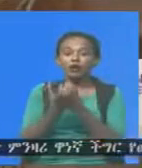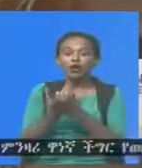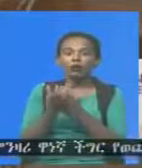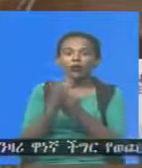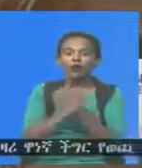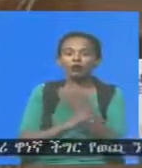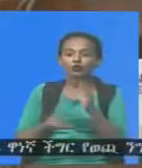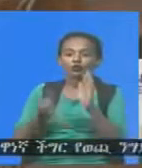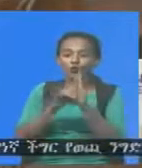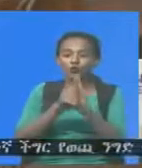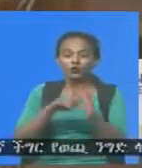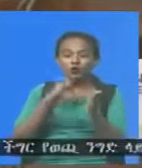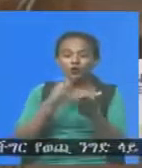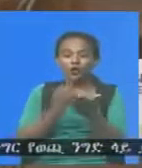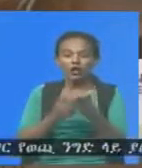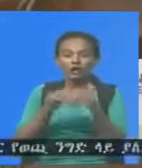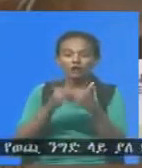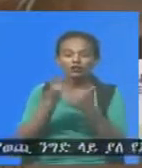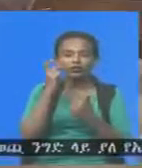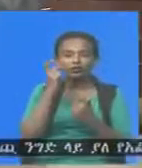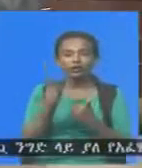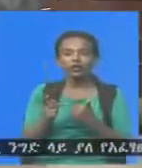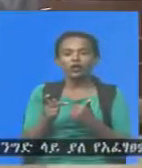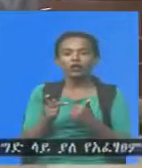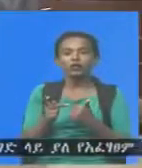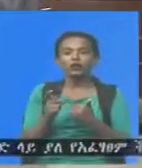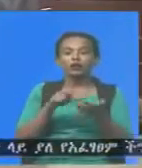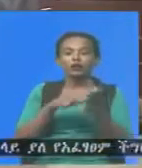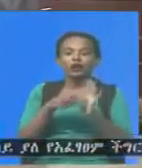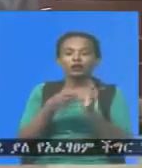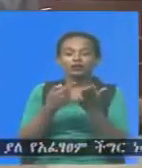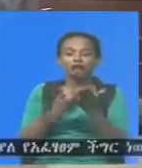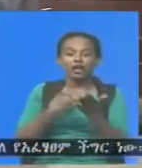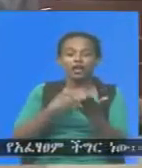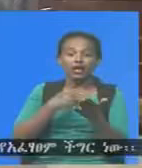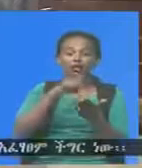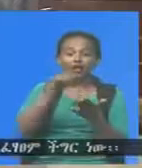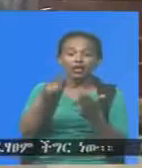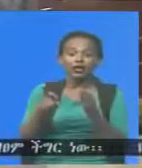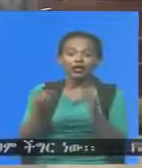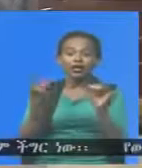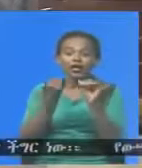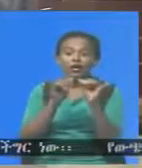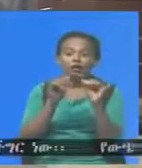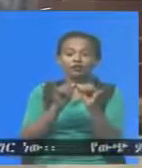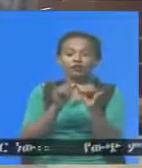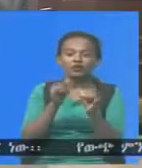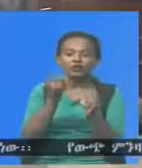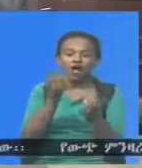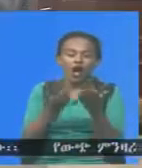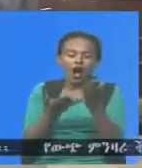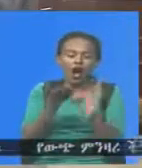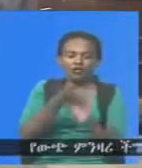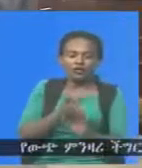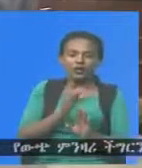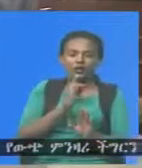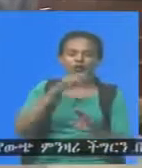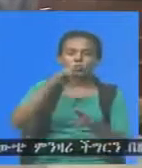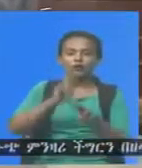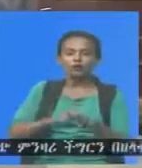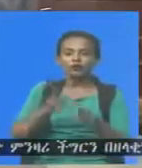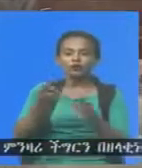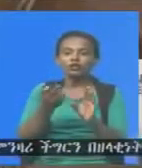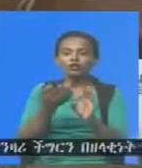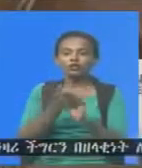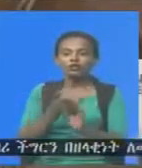ህጋዊነት ከመረጋጋት አኳያ እንዴት ይታያል? ማለት የኔ ጥያቄ ከመስፈርት አንጻር ነው የተቀመጠው እና ከዛ አንጻር